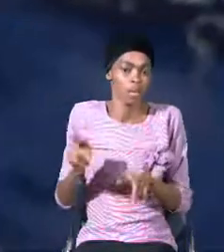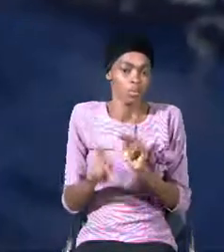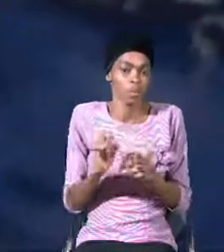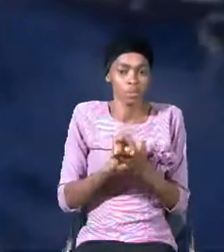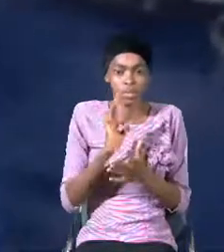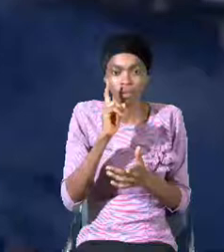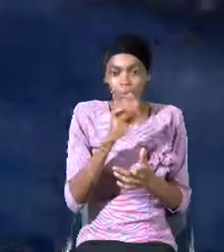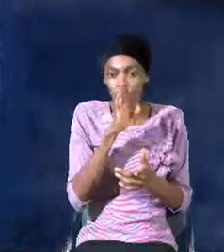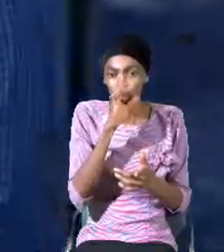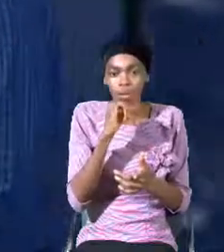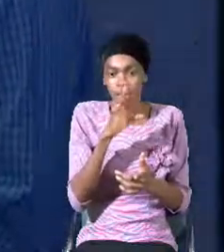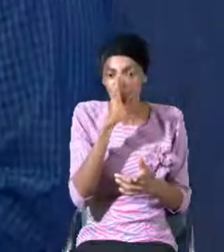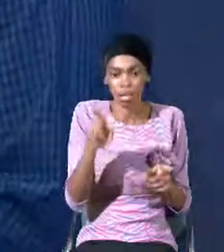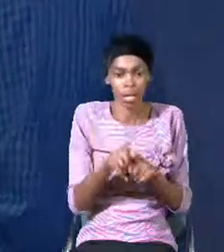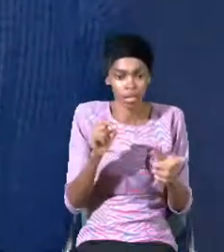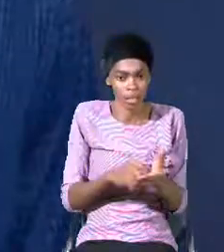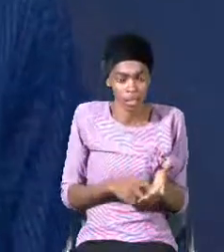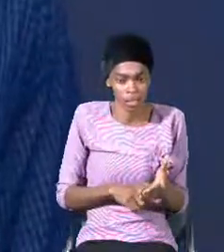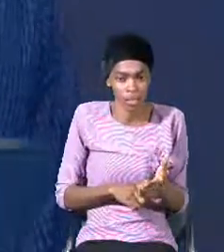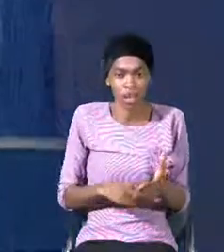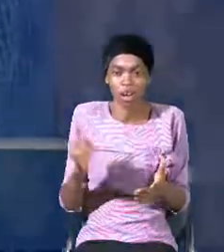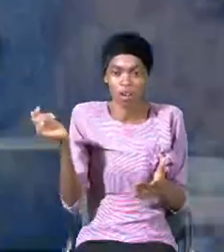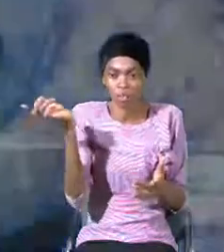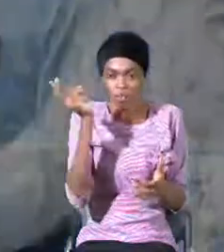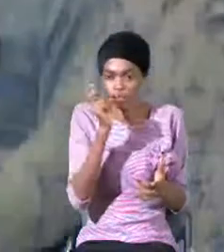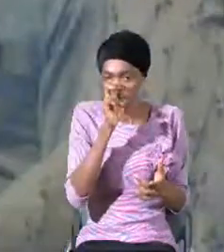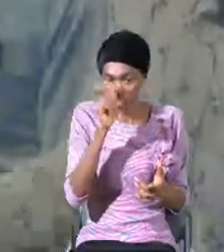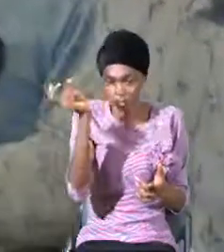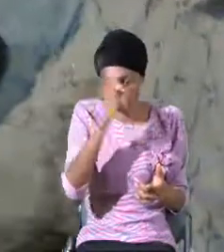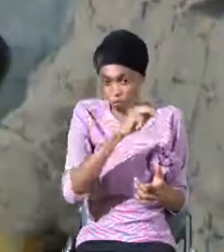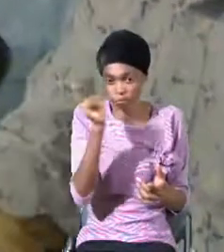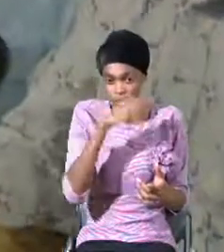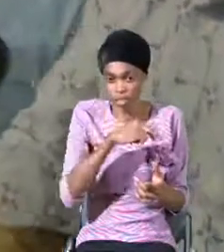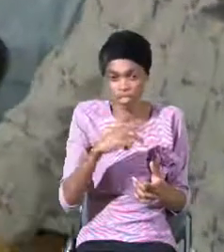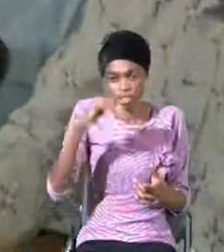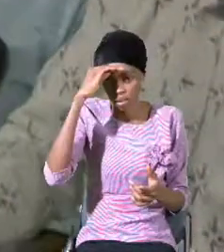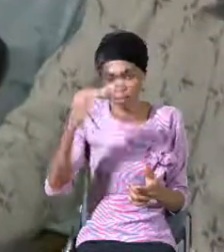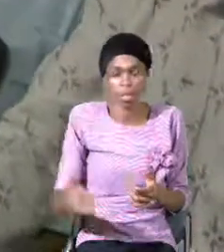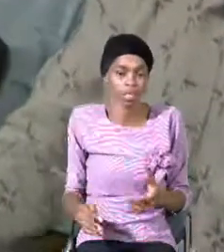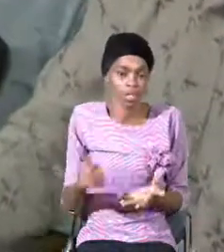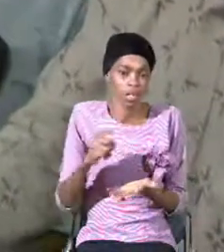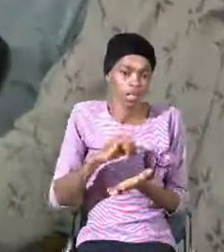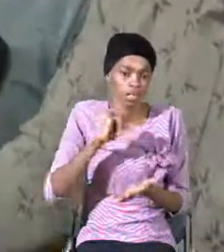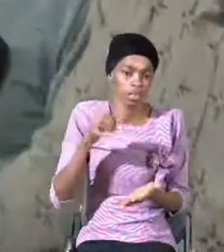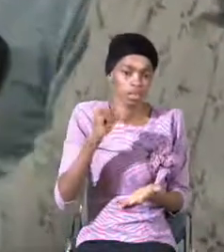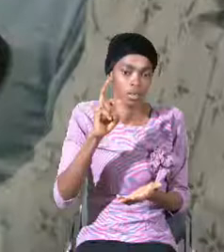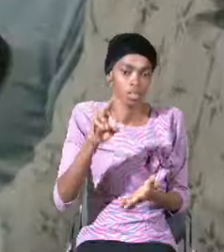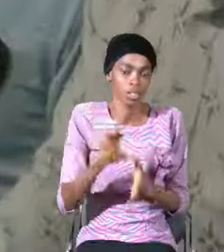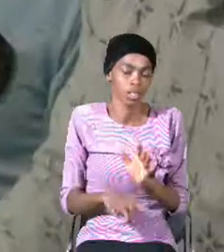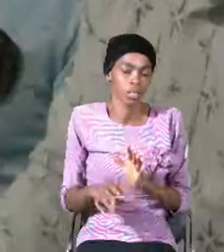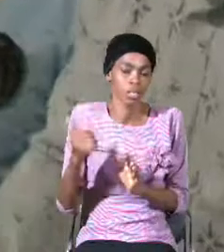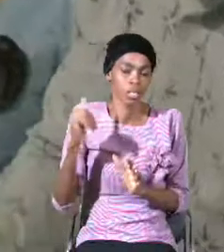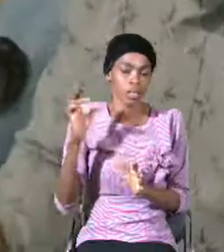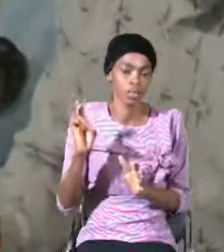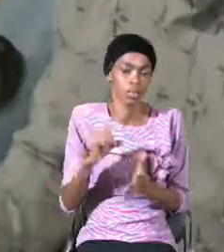afin que tu ne sois pas comme cet homme insensé. Jérémie 17, verset 11. Jérémie, chapitre